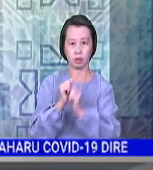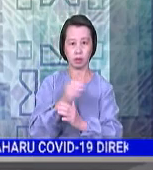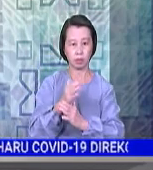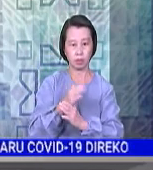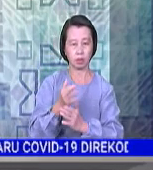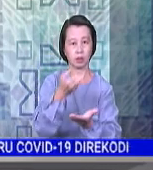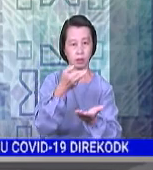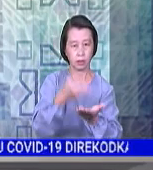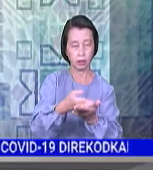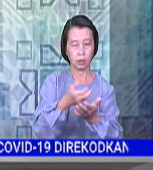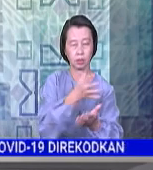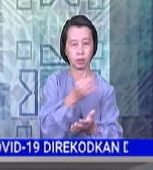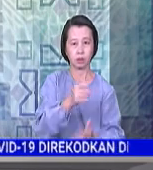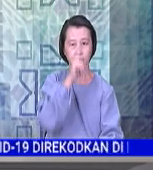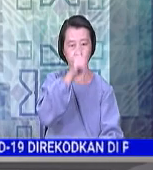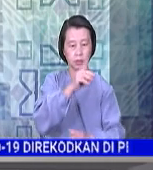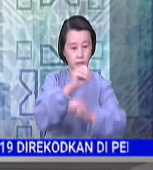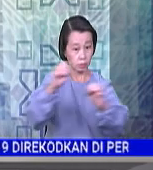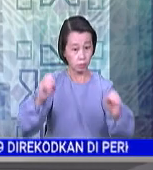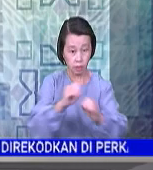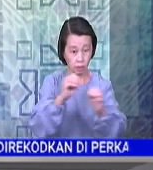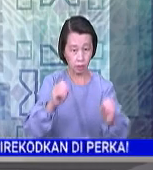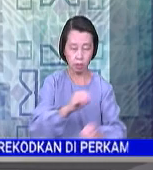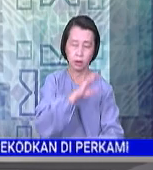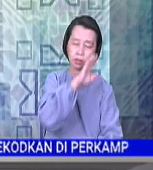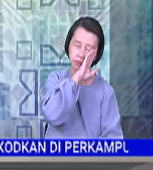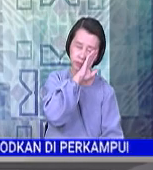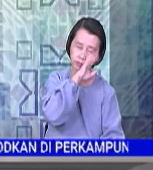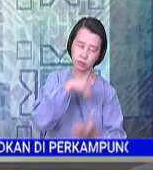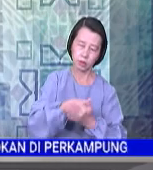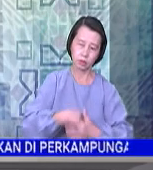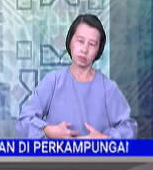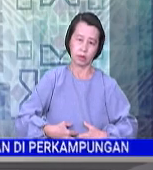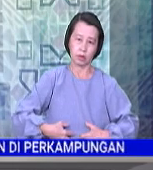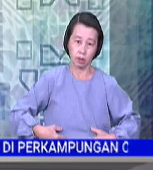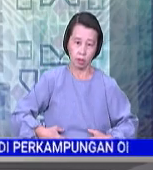berkongsi rezeki dengan memastikan tiada yang akan tidur dalam